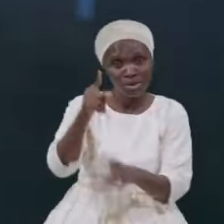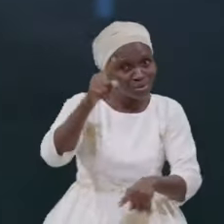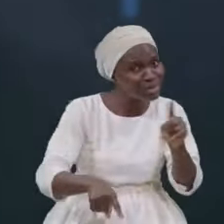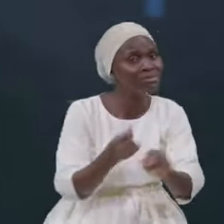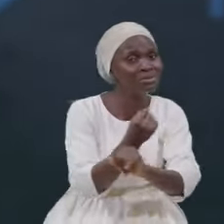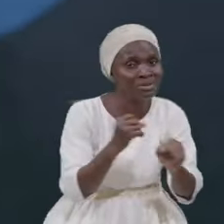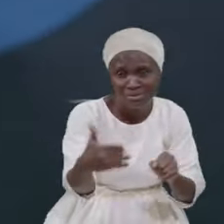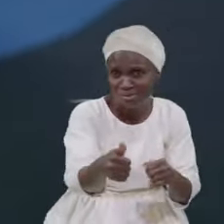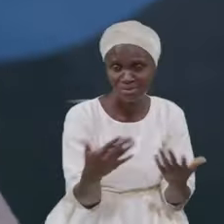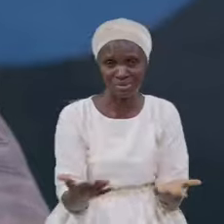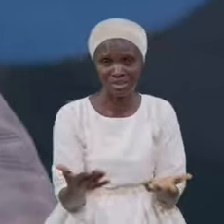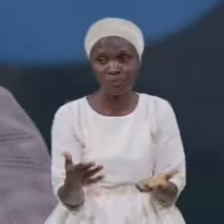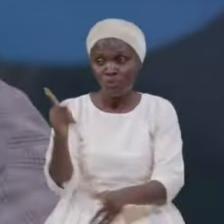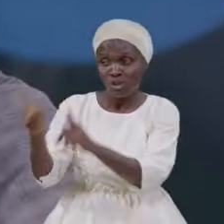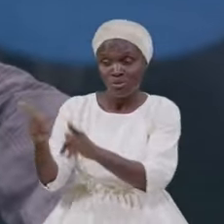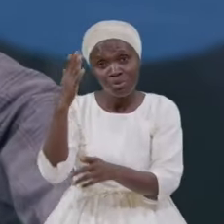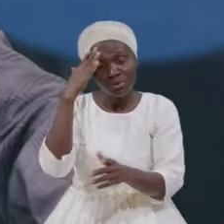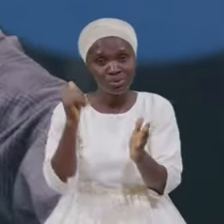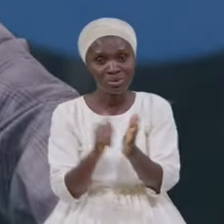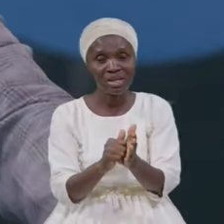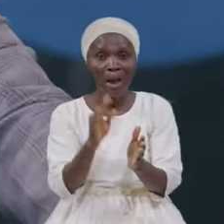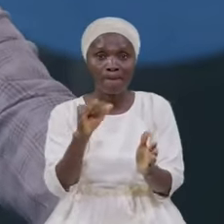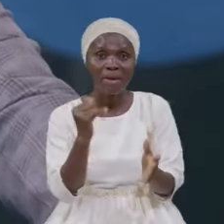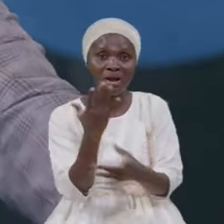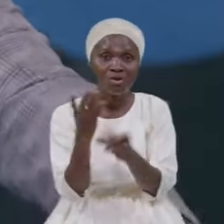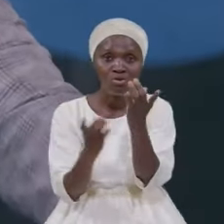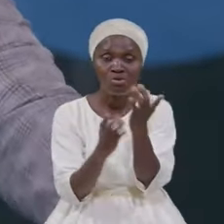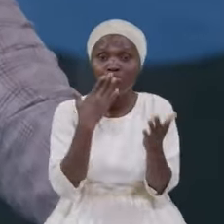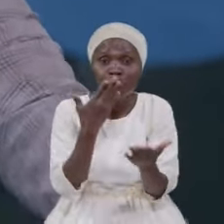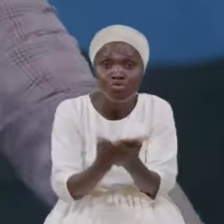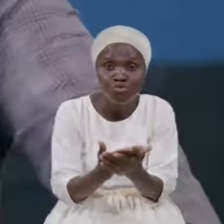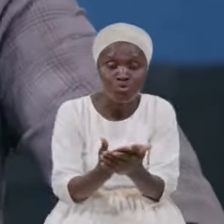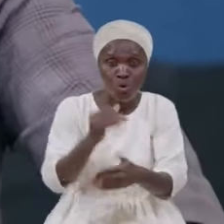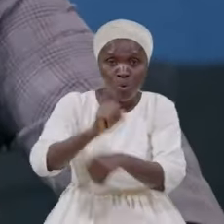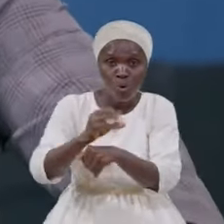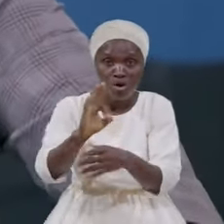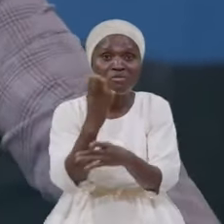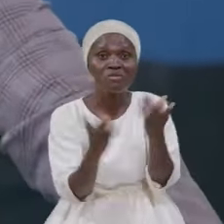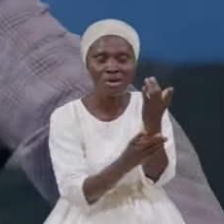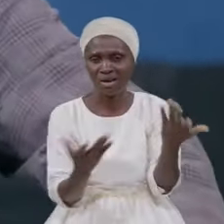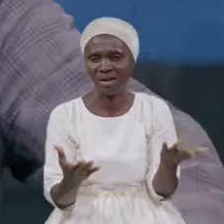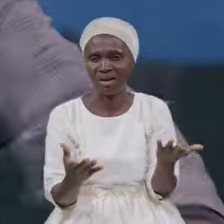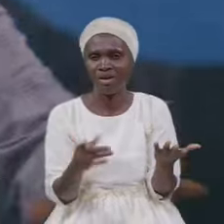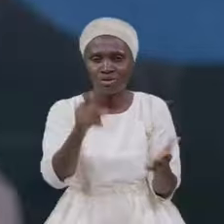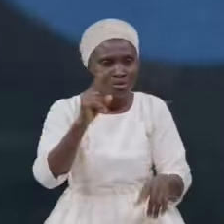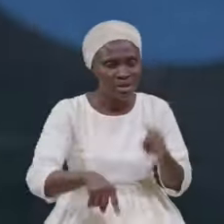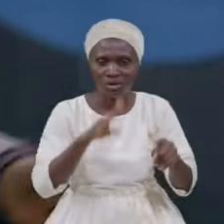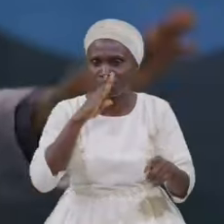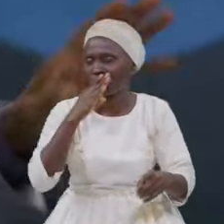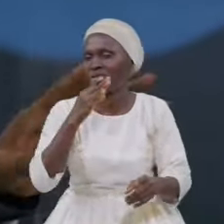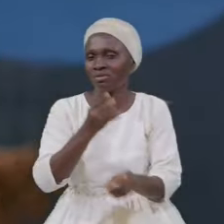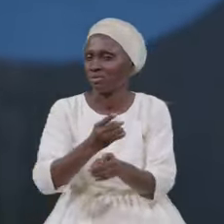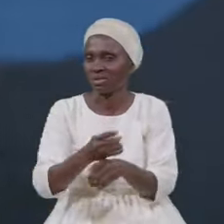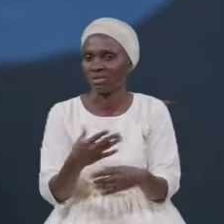que par les bonnes œuvres de main, tu ne peux pas, tu peux être justifié, mais ils savent. Ce que tu dis,